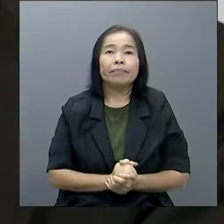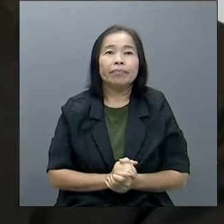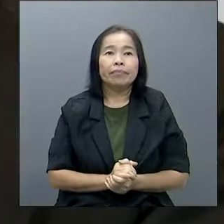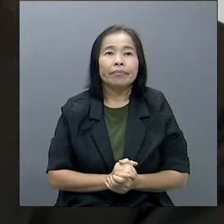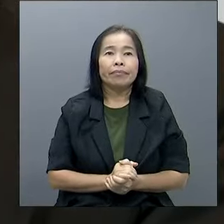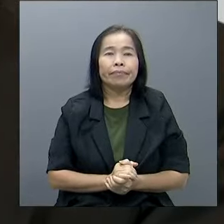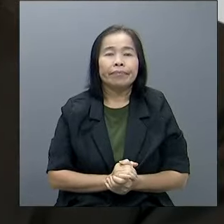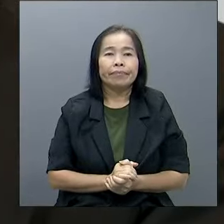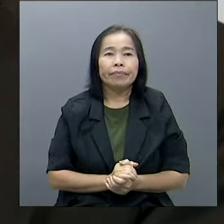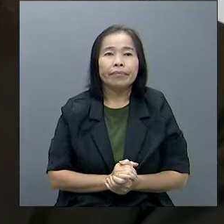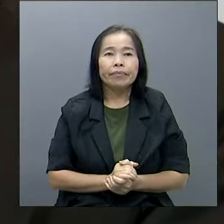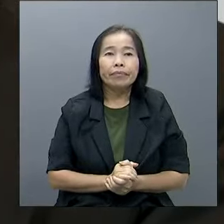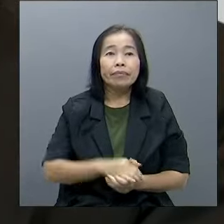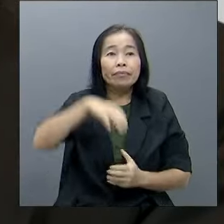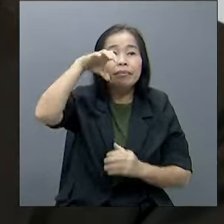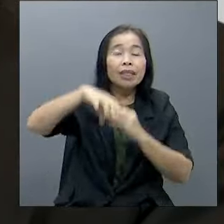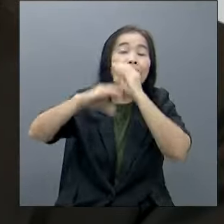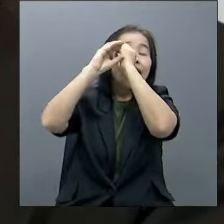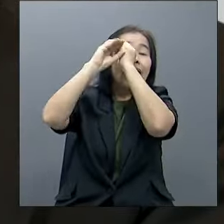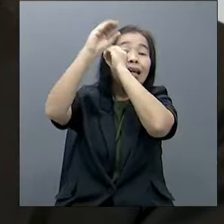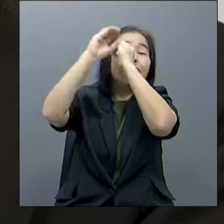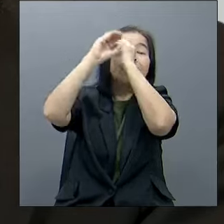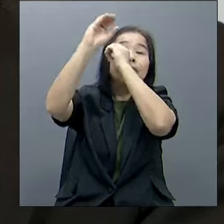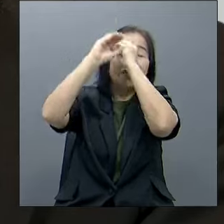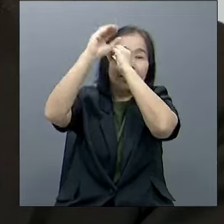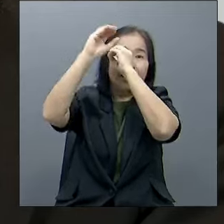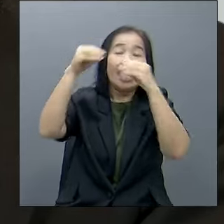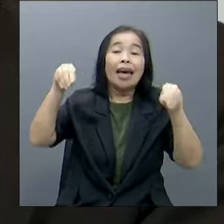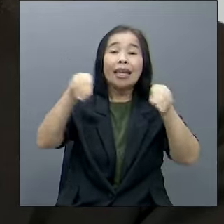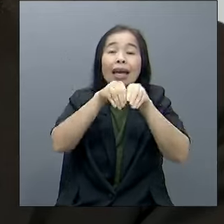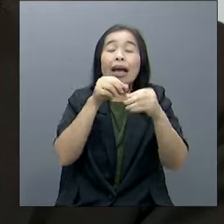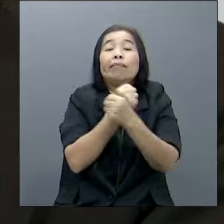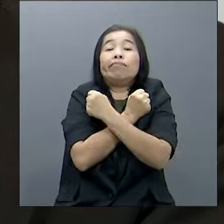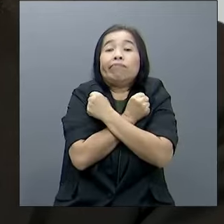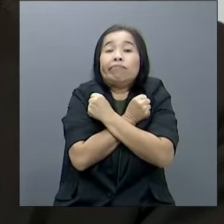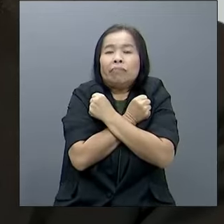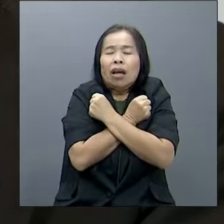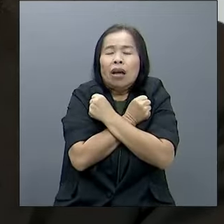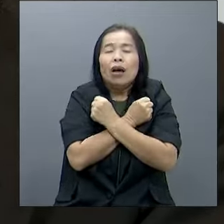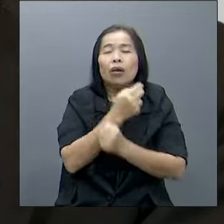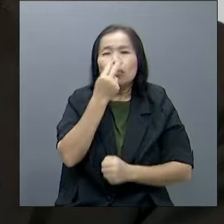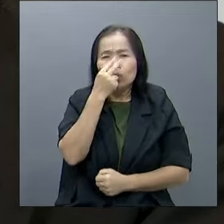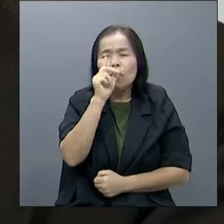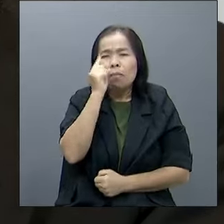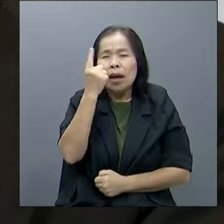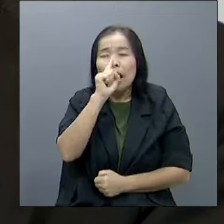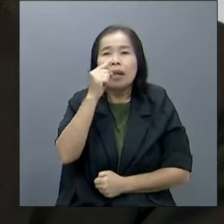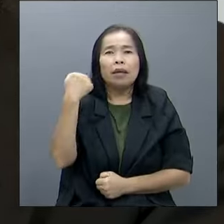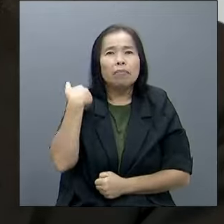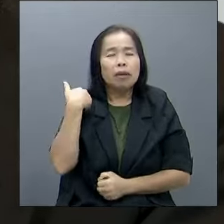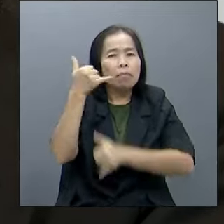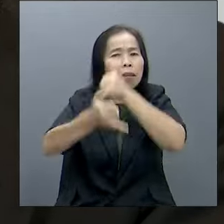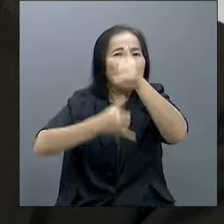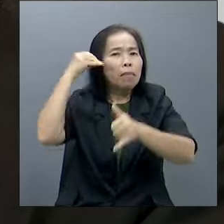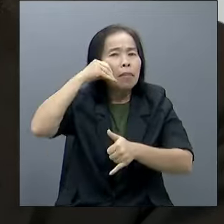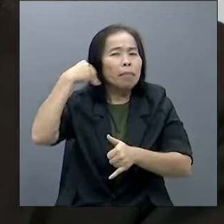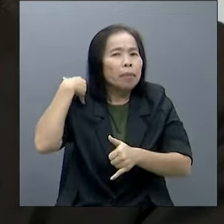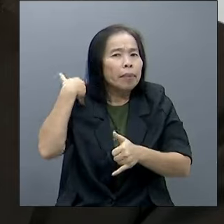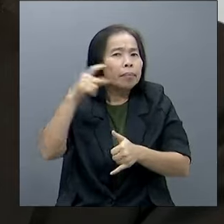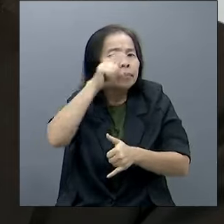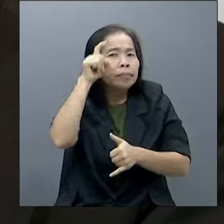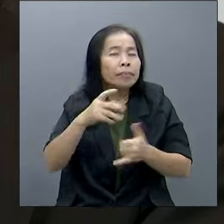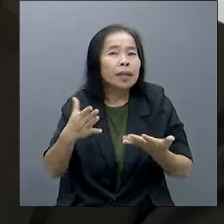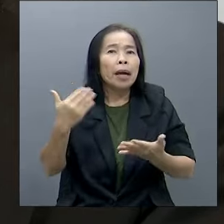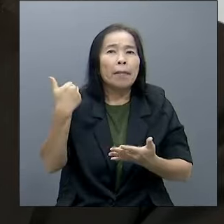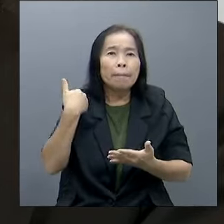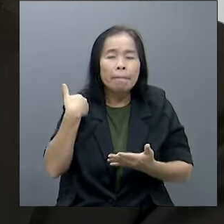ตไกรมัย ต้องดูลักษณะทางกายภาพพอมด ส่วนนั้ก็มีรฟ